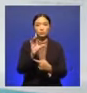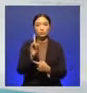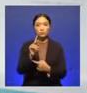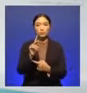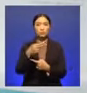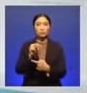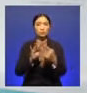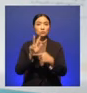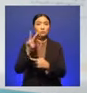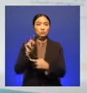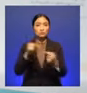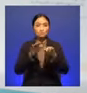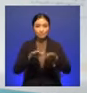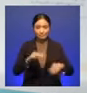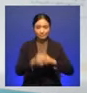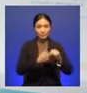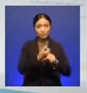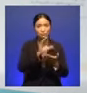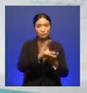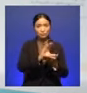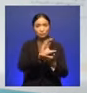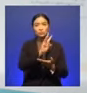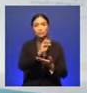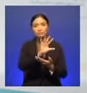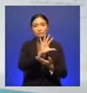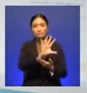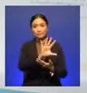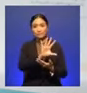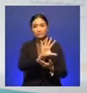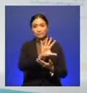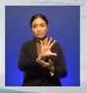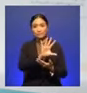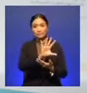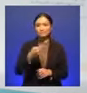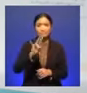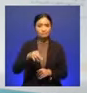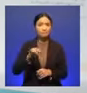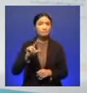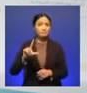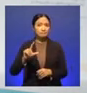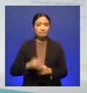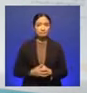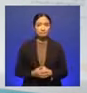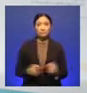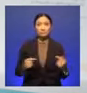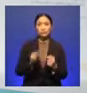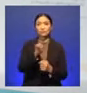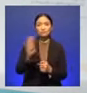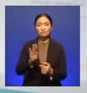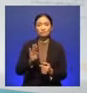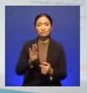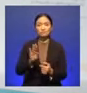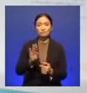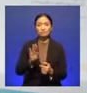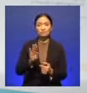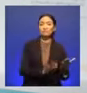งบประมาณปี2565นะครับเราใช้งบประมาณ17,000ล้านนะครับถ้าเราใช้ในระบบทั่วหน้าเราจะใช้ประมาณ